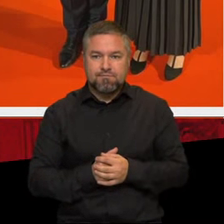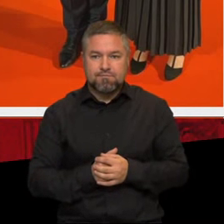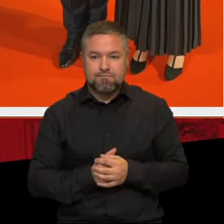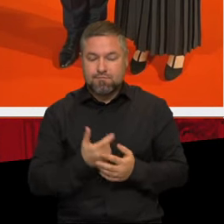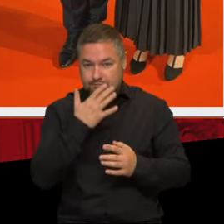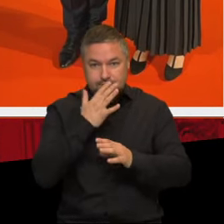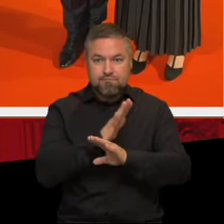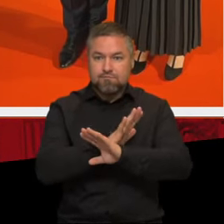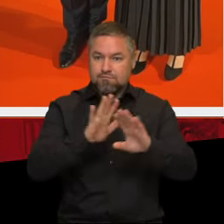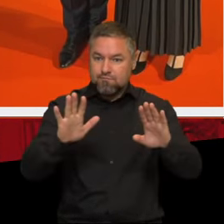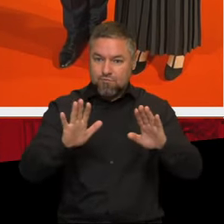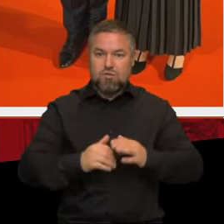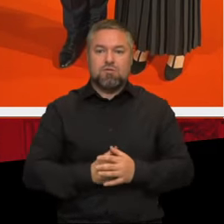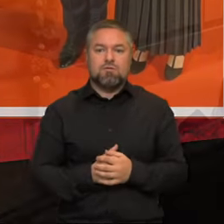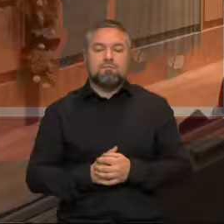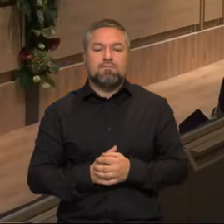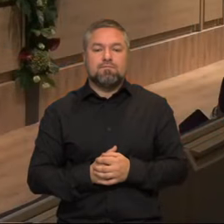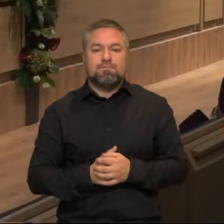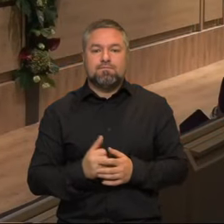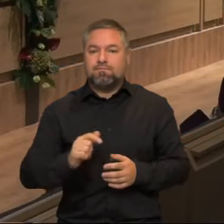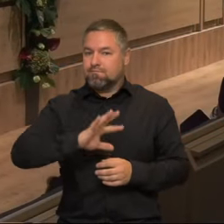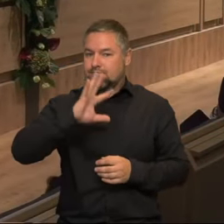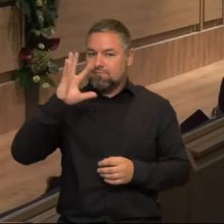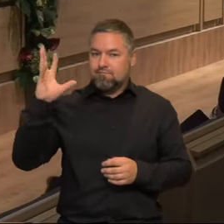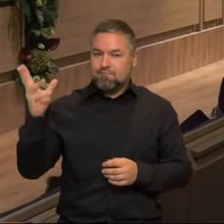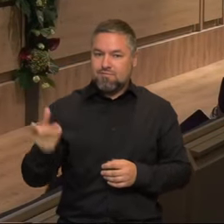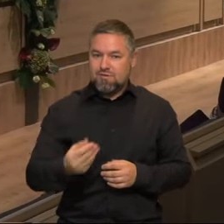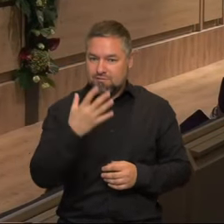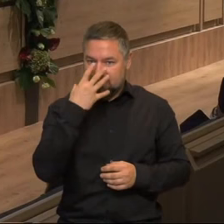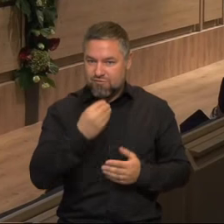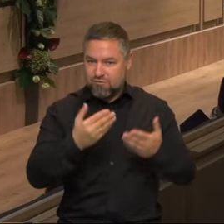Mogę zaprezentować. Tak ona pięknie wygląda.